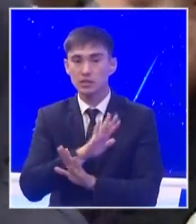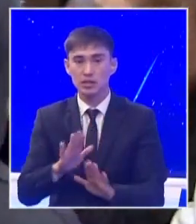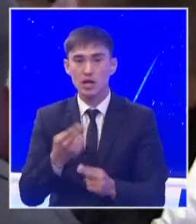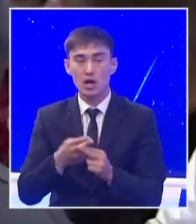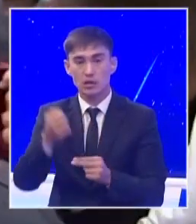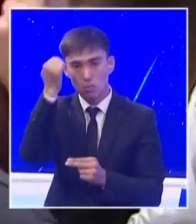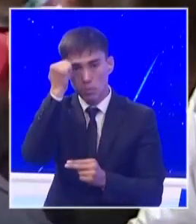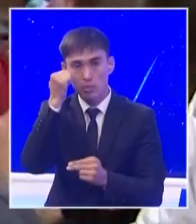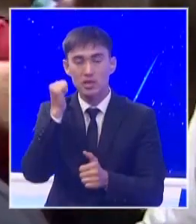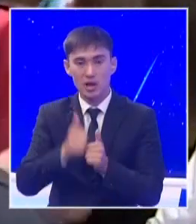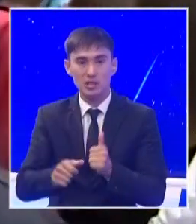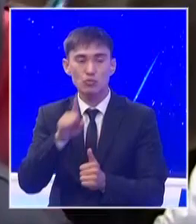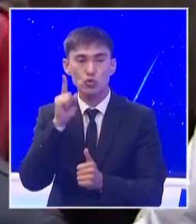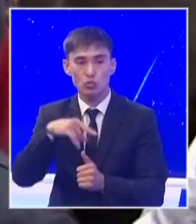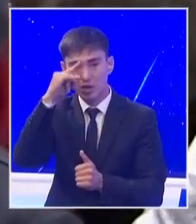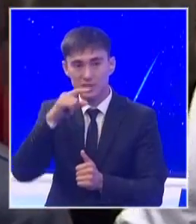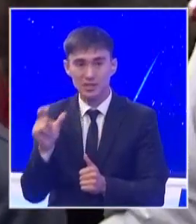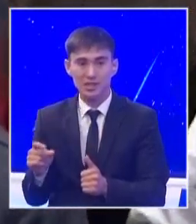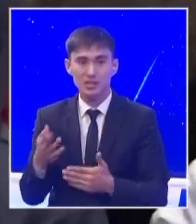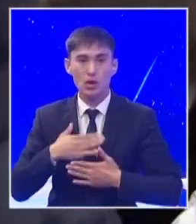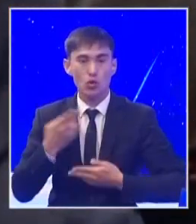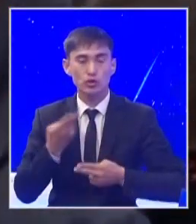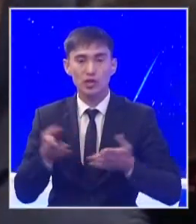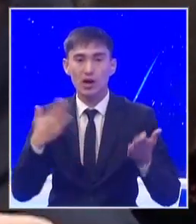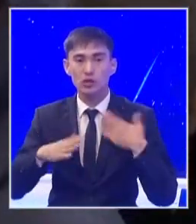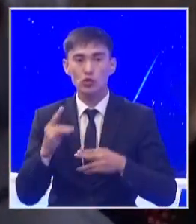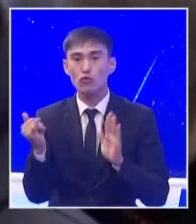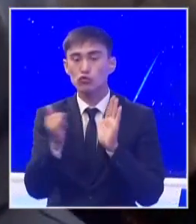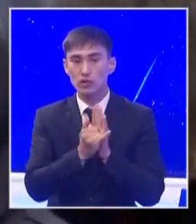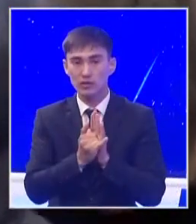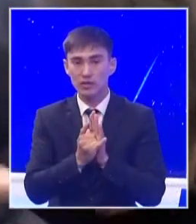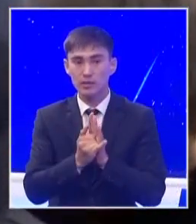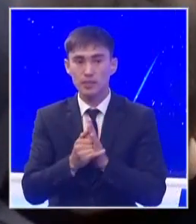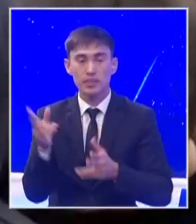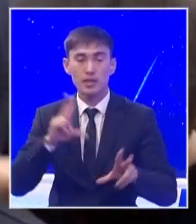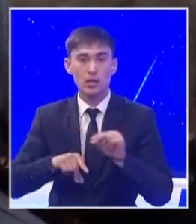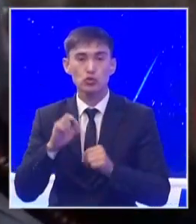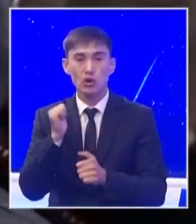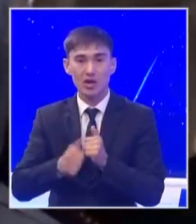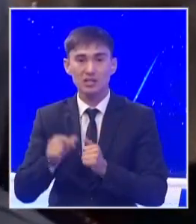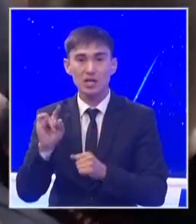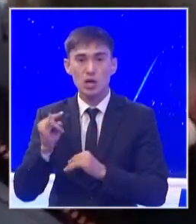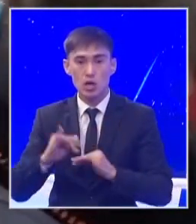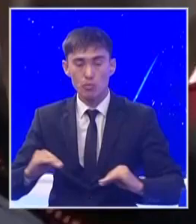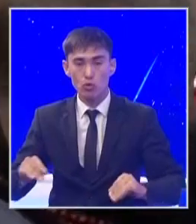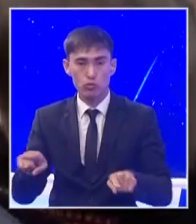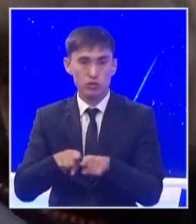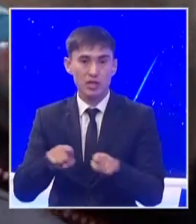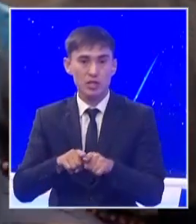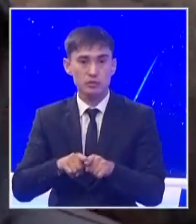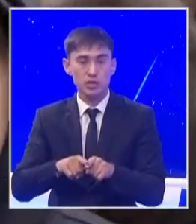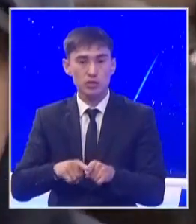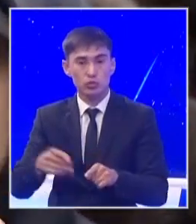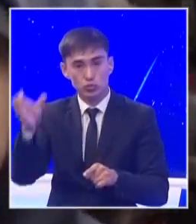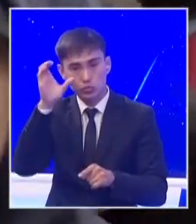Этот памятник каждому юному казахстанцу. Я очень рад, что его установили. Надеюсь, что каждый ребенок будет таким же